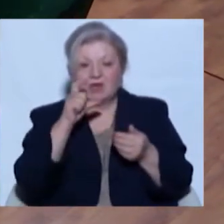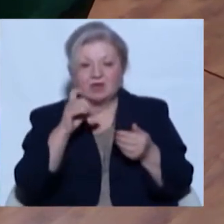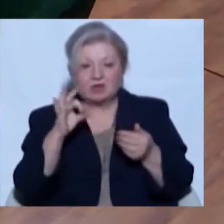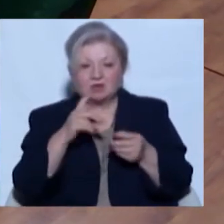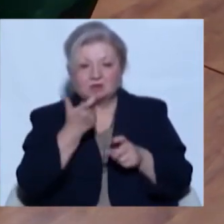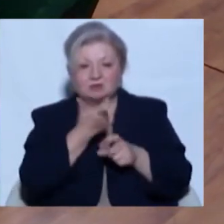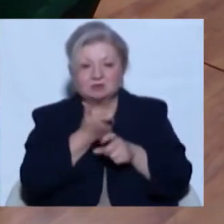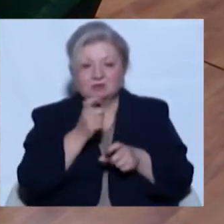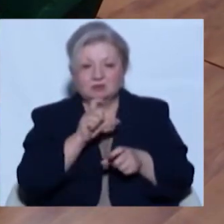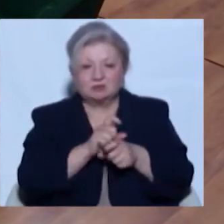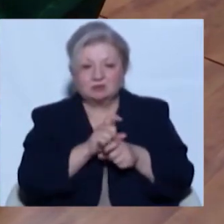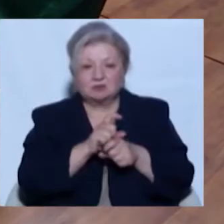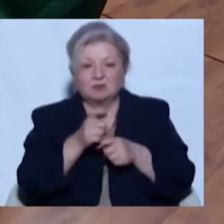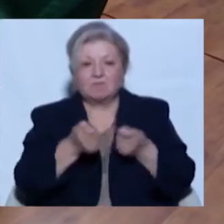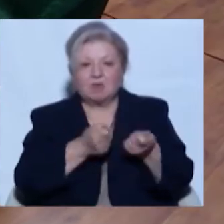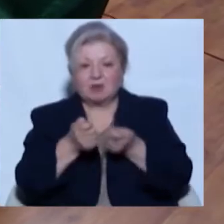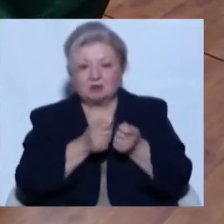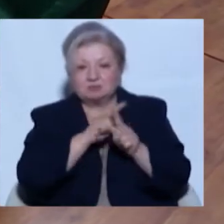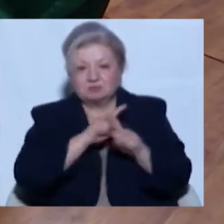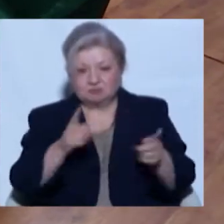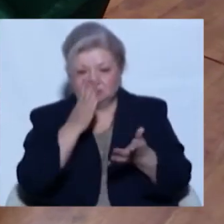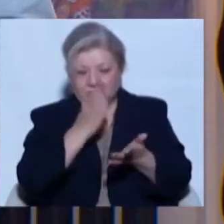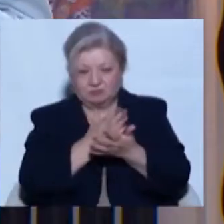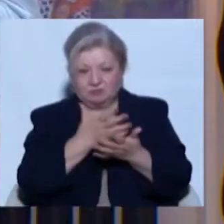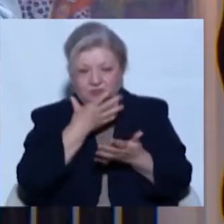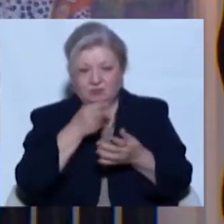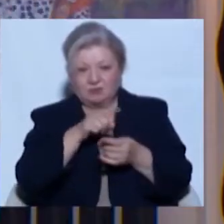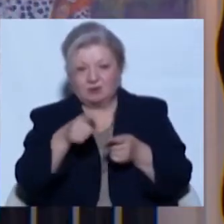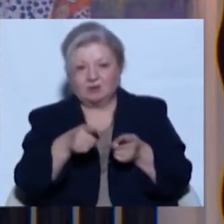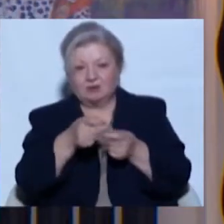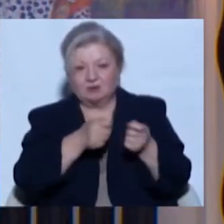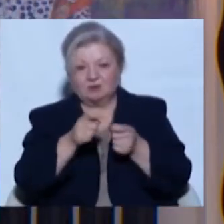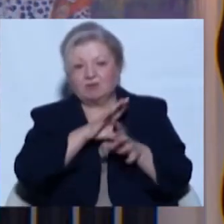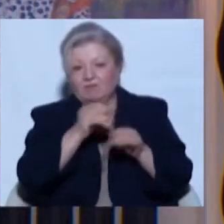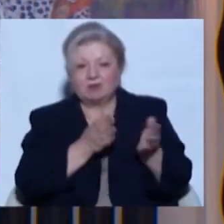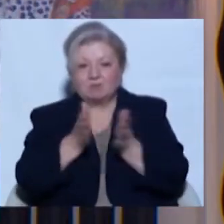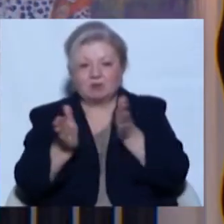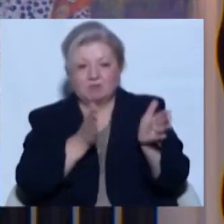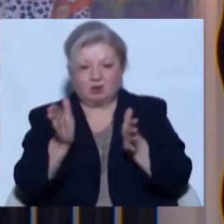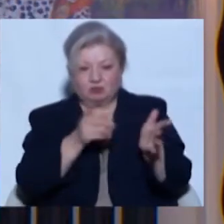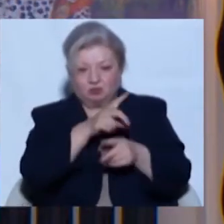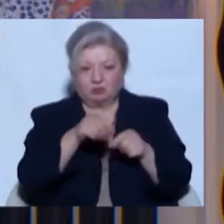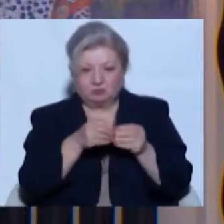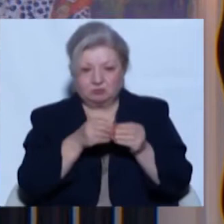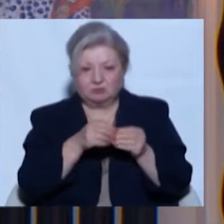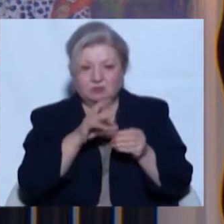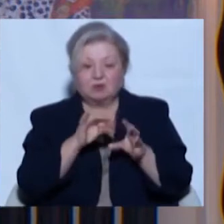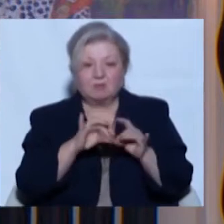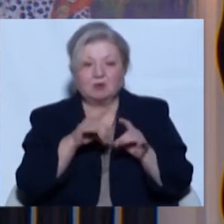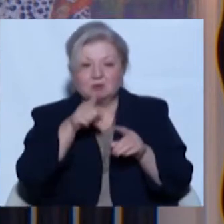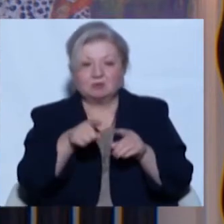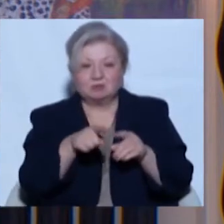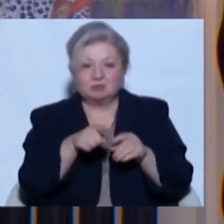ძალიან არაორდინალური მმართველი არის თავისი ეპოქისა ყველა მიმართულებით. მან